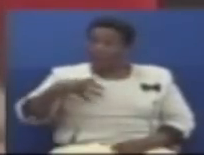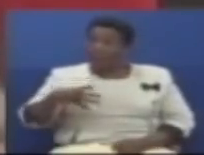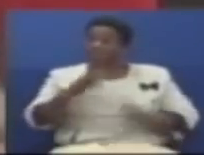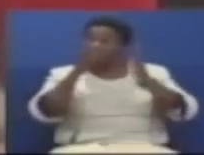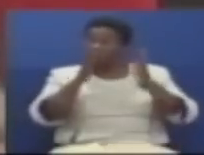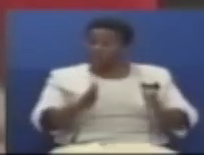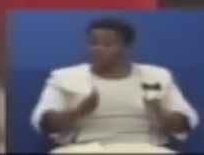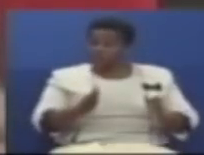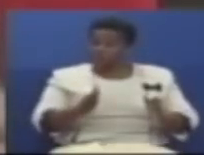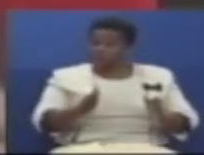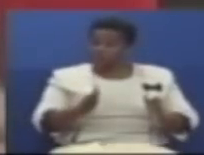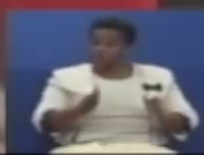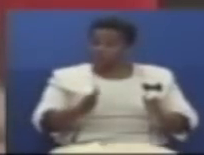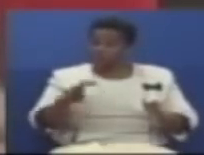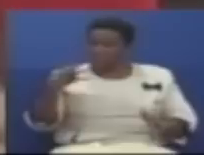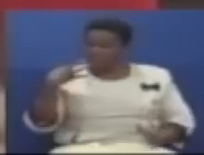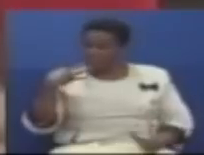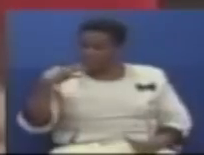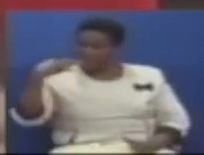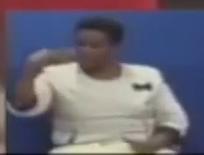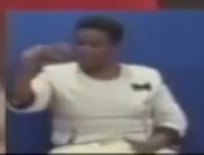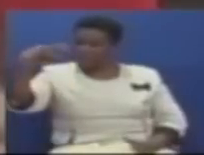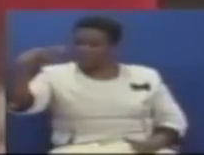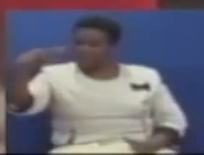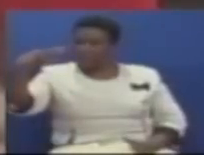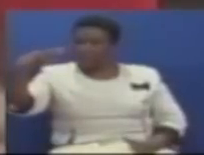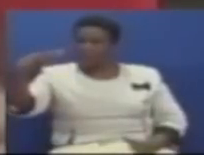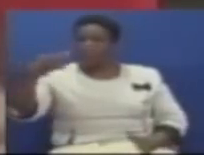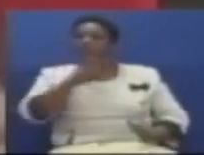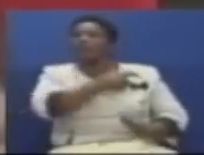anachaguliwa na Rais wa Jamhuri ya Muungano wa Tanzania